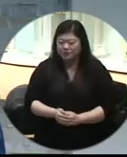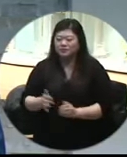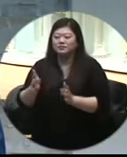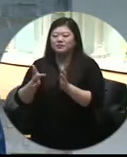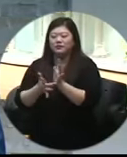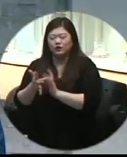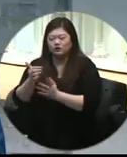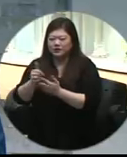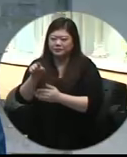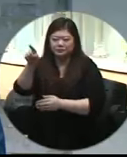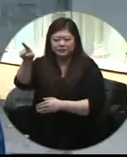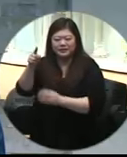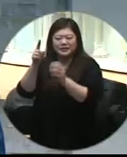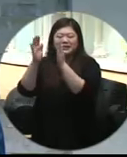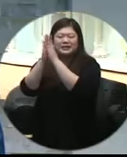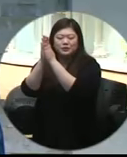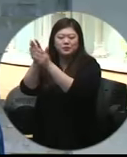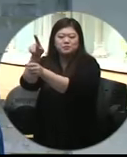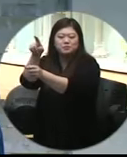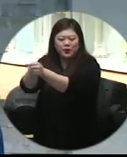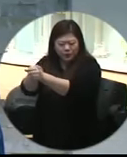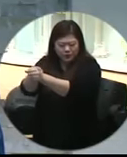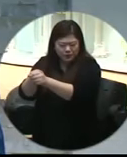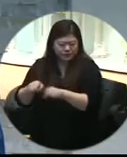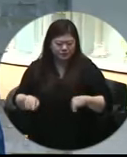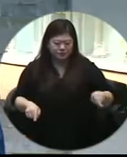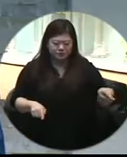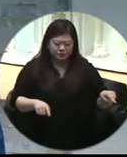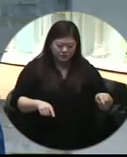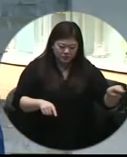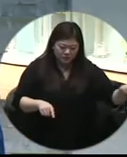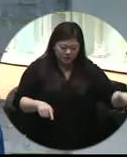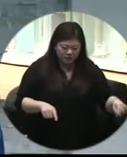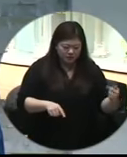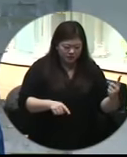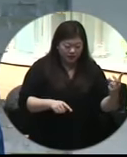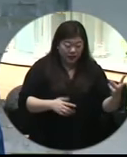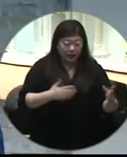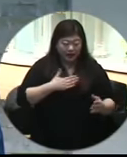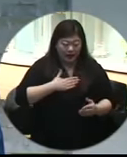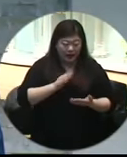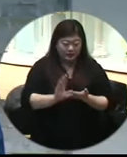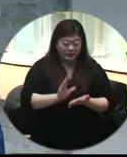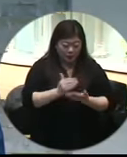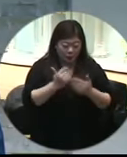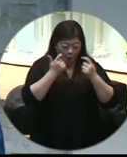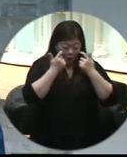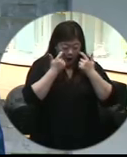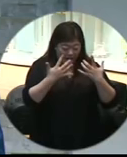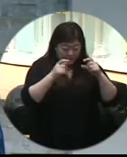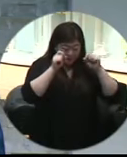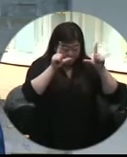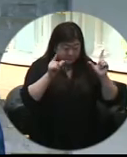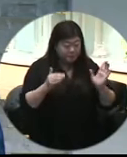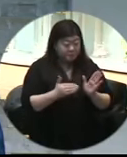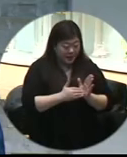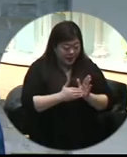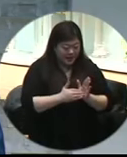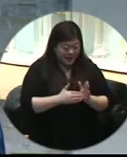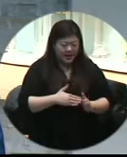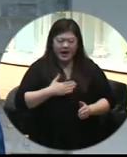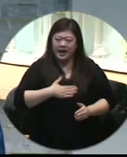예수님께서 이들이 제대로 이제 나를 누군 줄 알았구나라고 확신한 이후에